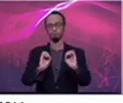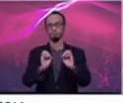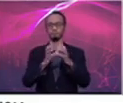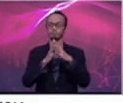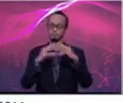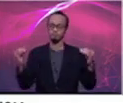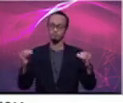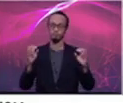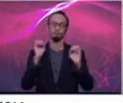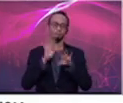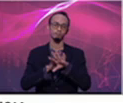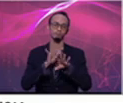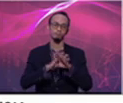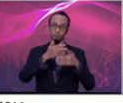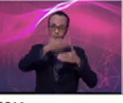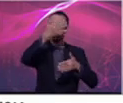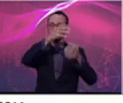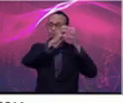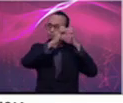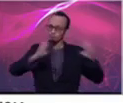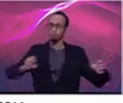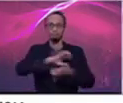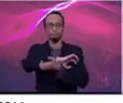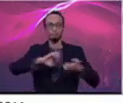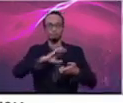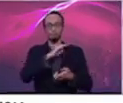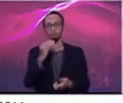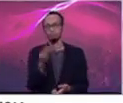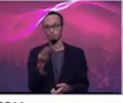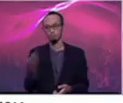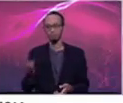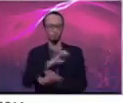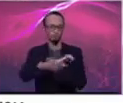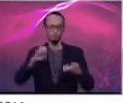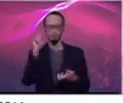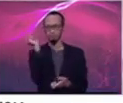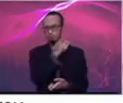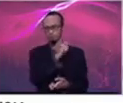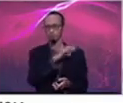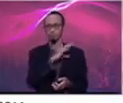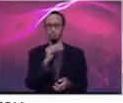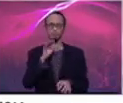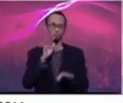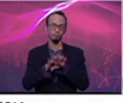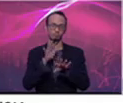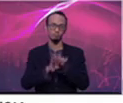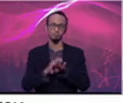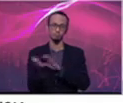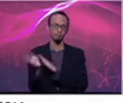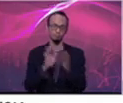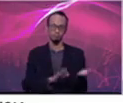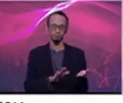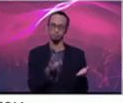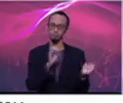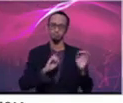kebanyakan bangunan Kompleks itu musnah dan banyaketnya rosak terukatul bergelimpangan di mana-a Dan Tiada